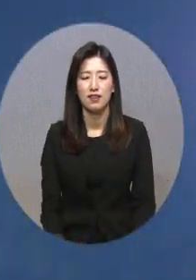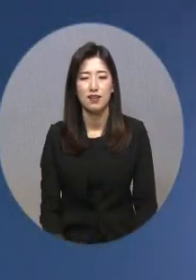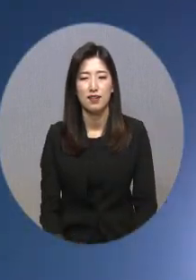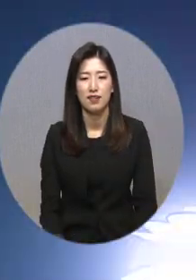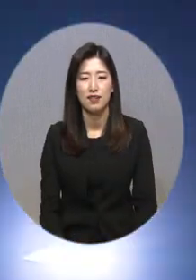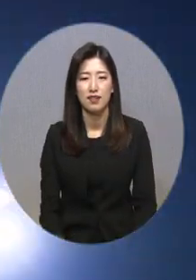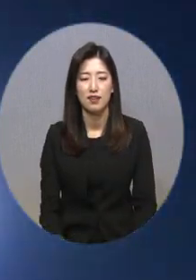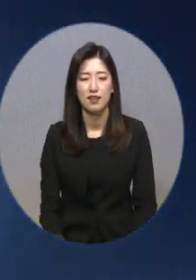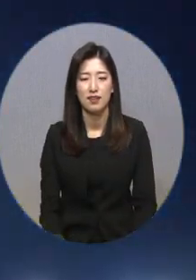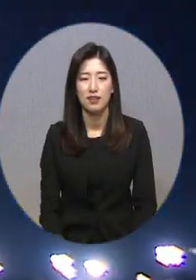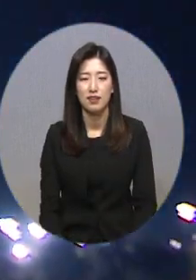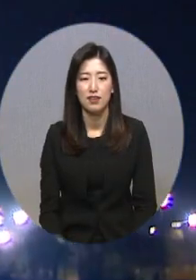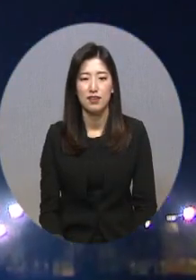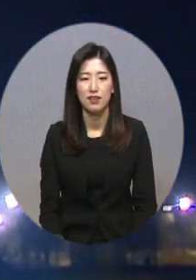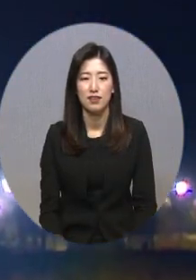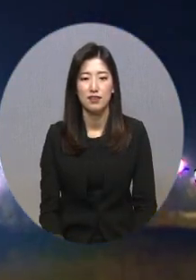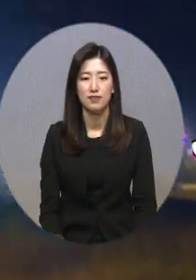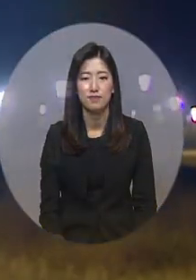oie